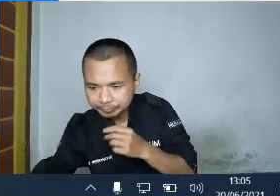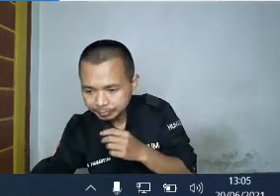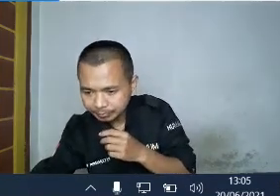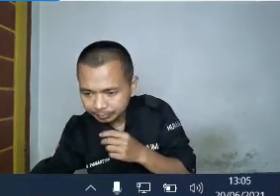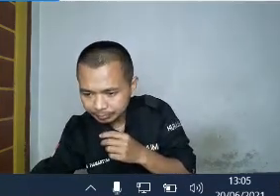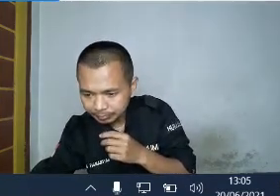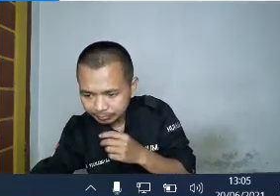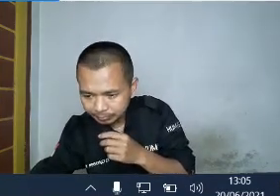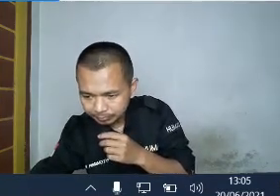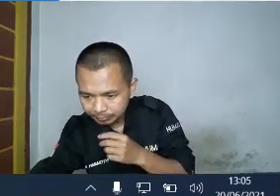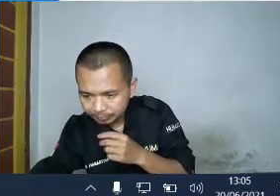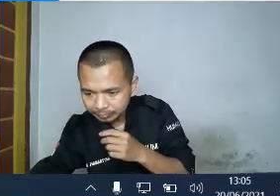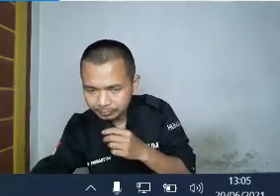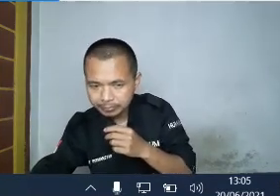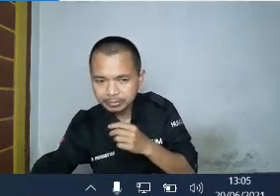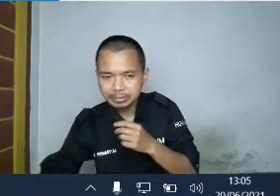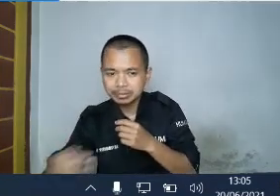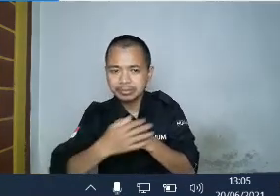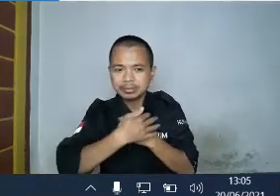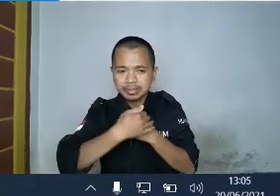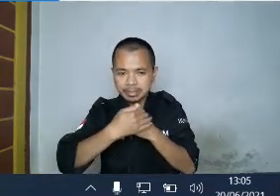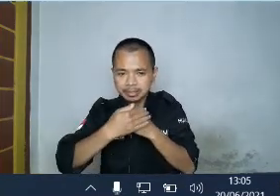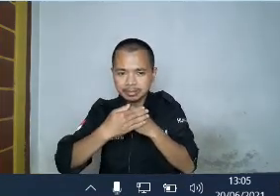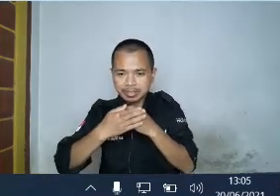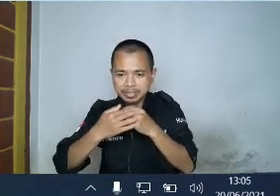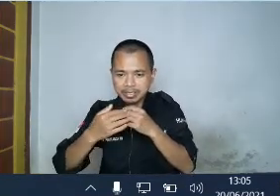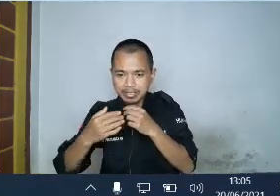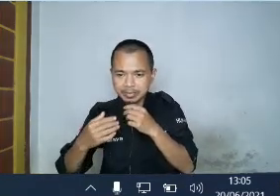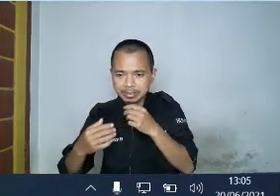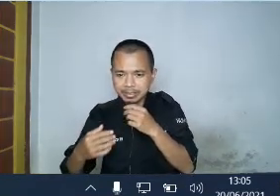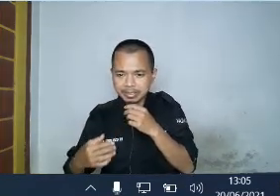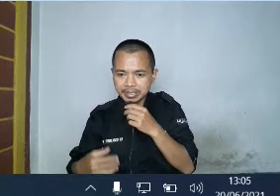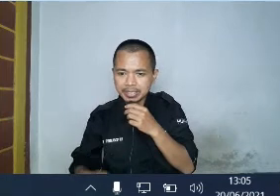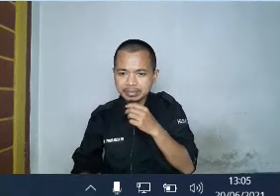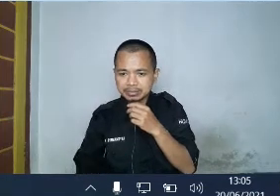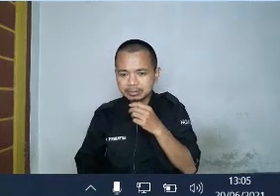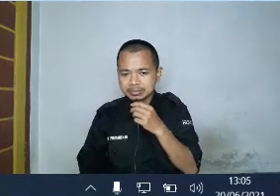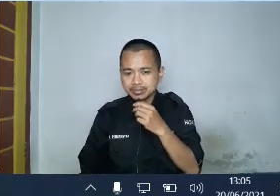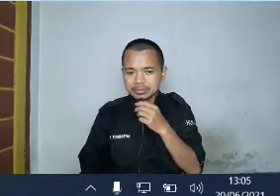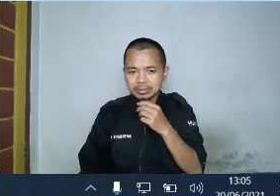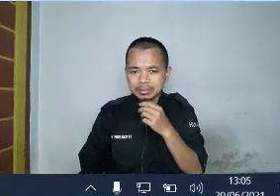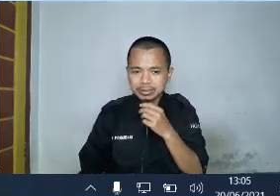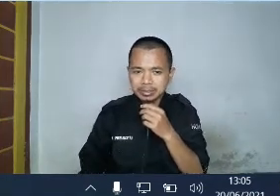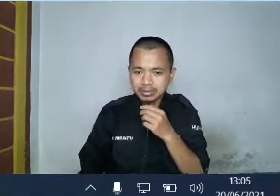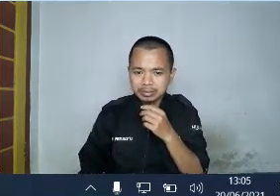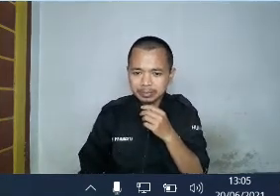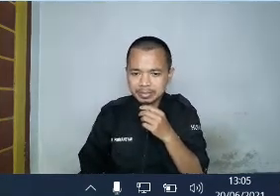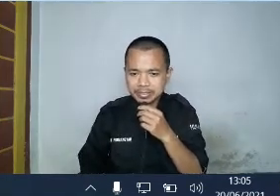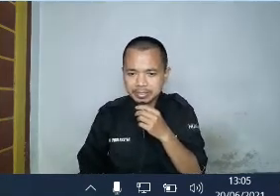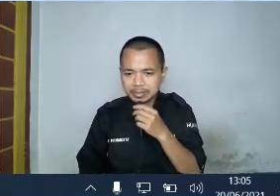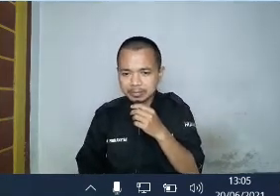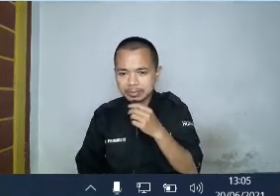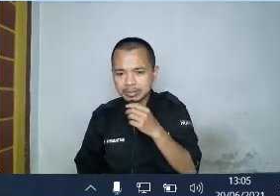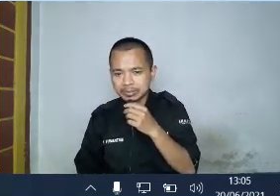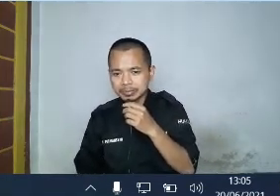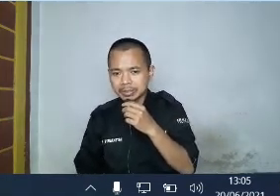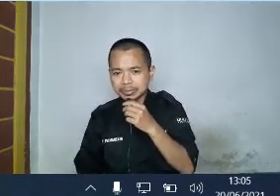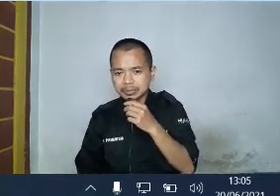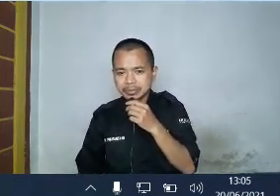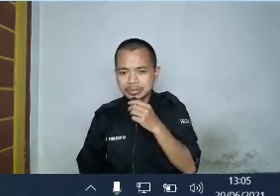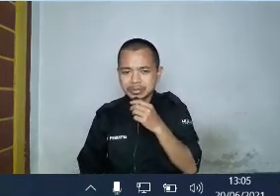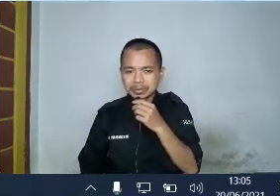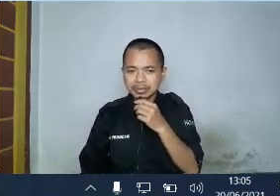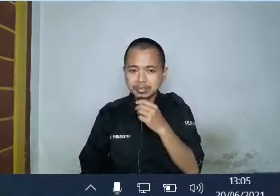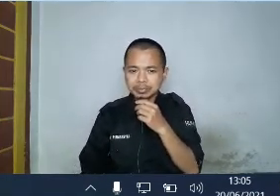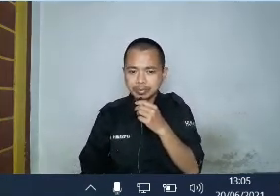ke Hai Kebetulan saya semester 3 Universitas Terbuka UT